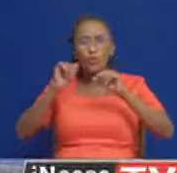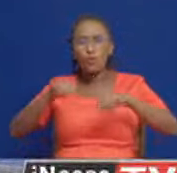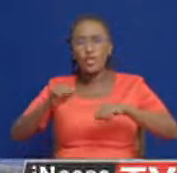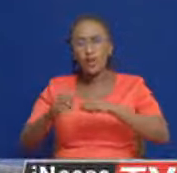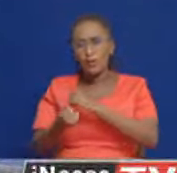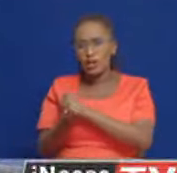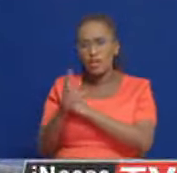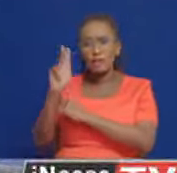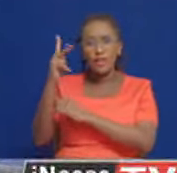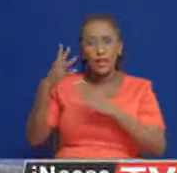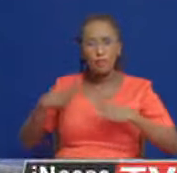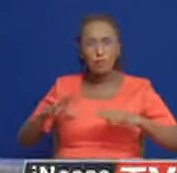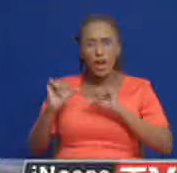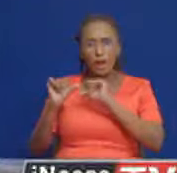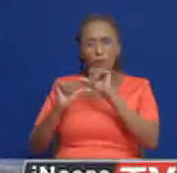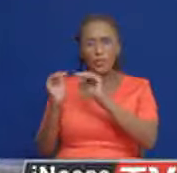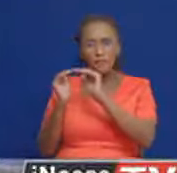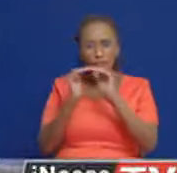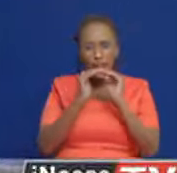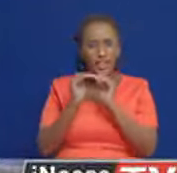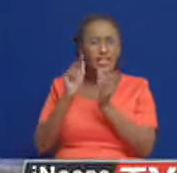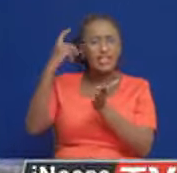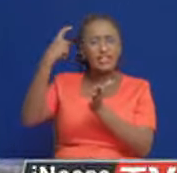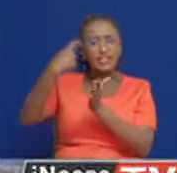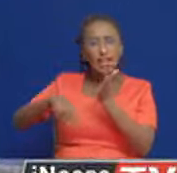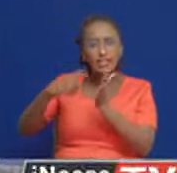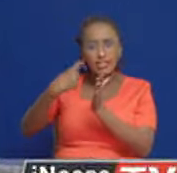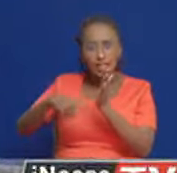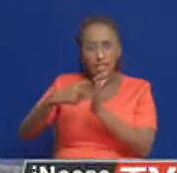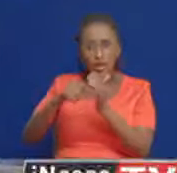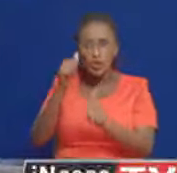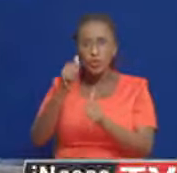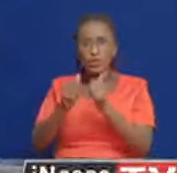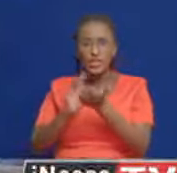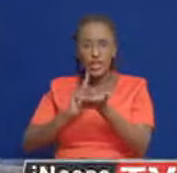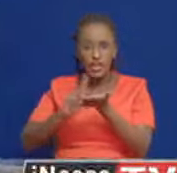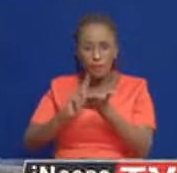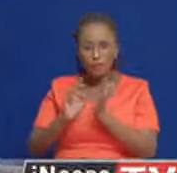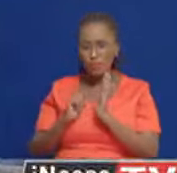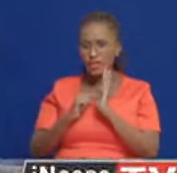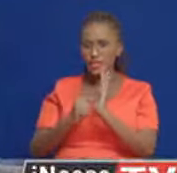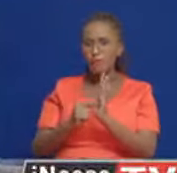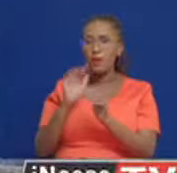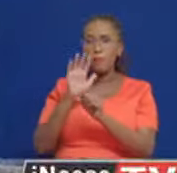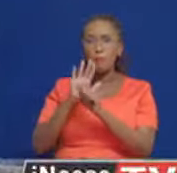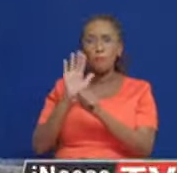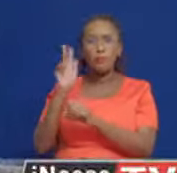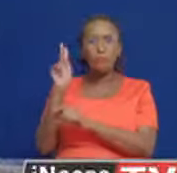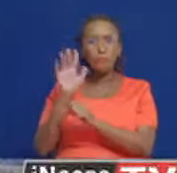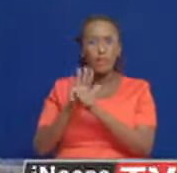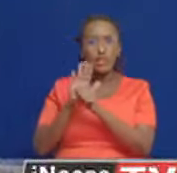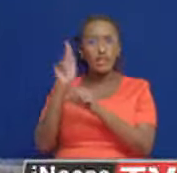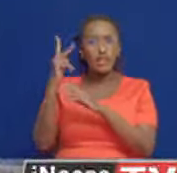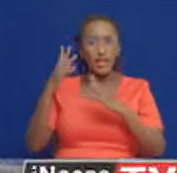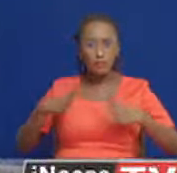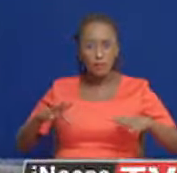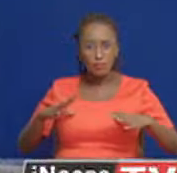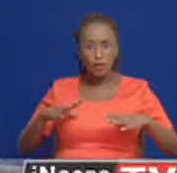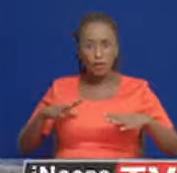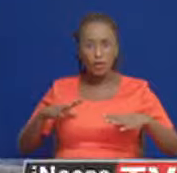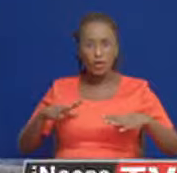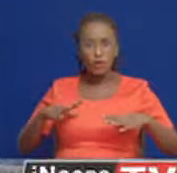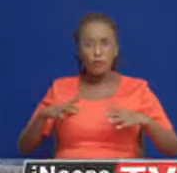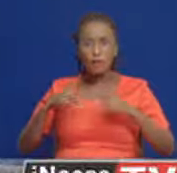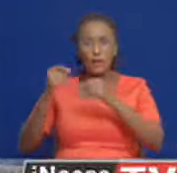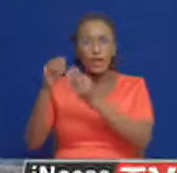Wakenya uhalali wa ushuru ambao watozo. Kwa mfano, wengi wa Kenya shule zirejeapo wanafika pale katika